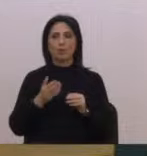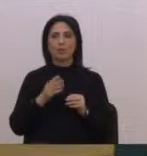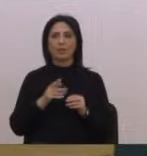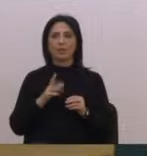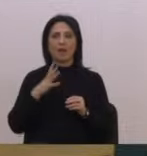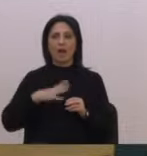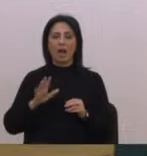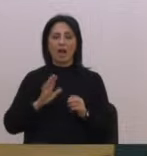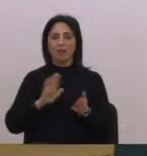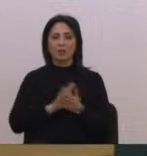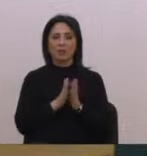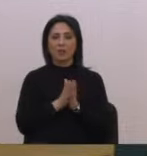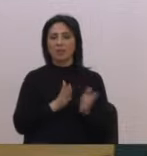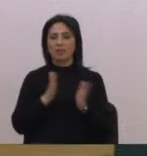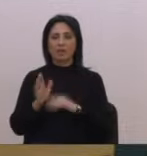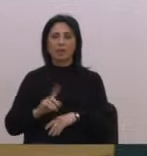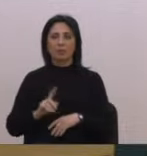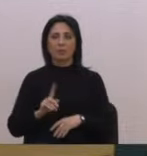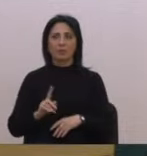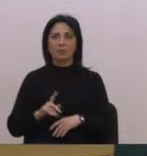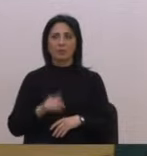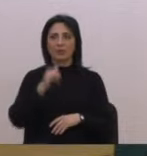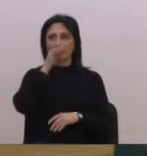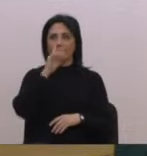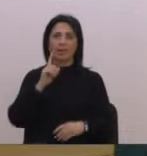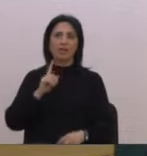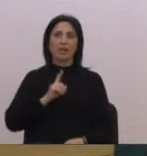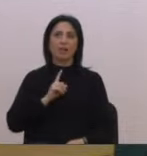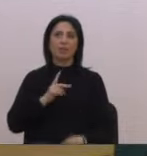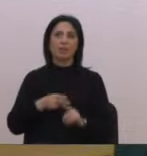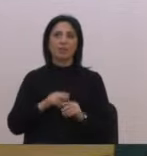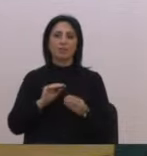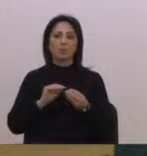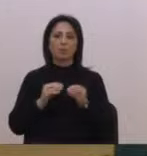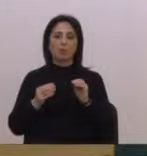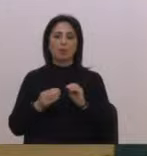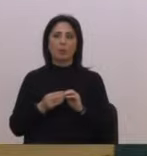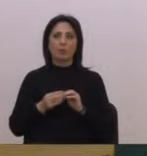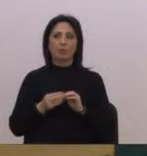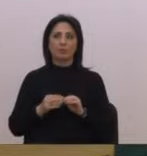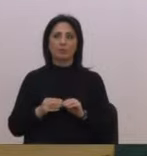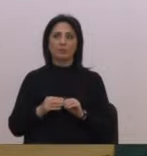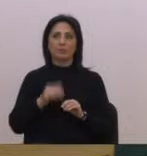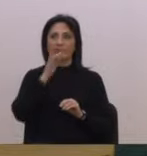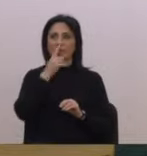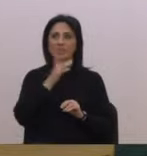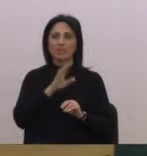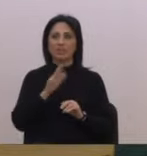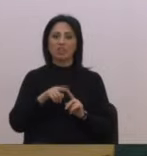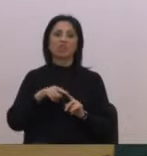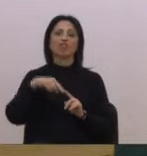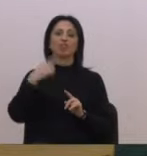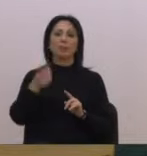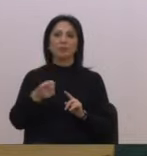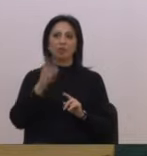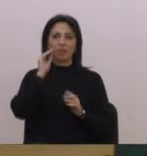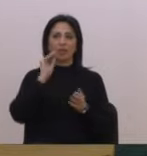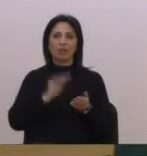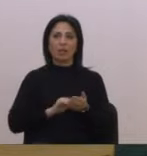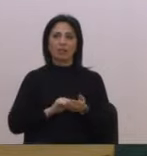ითბენს გადავადებას, ვერ დაელოდება ეს პრობლემა ვერც ერთ შემდგომ